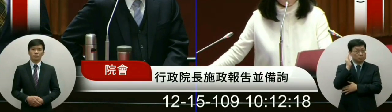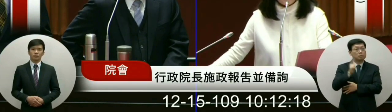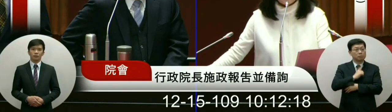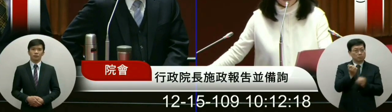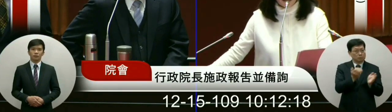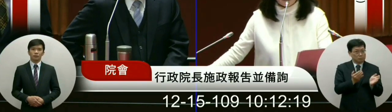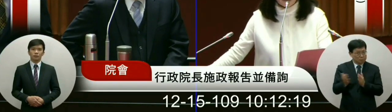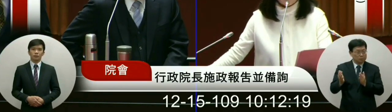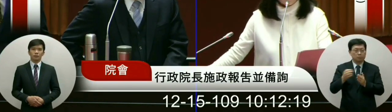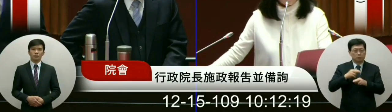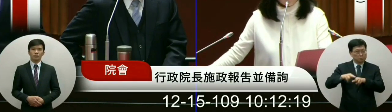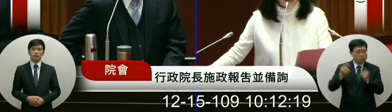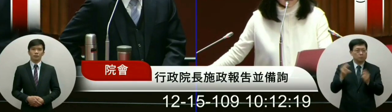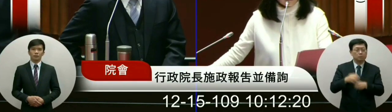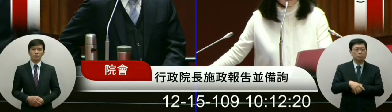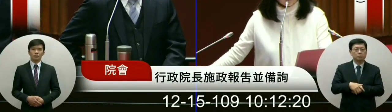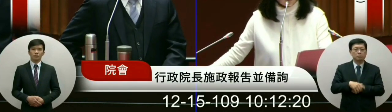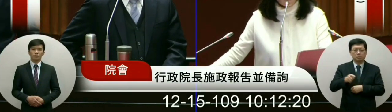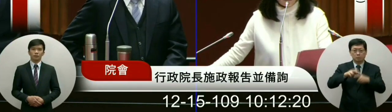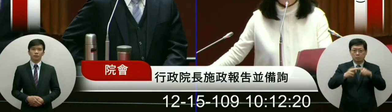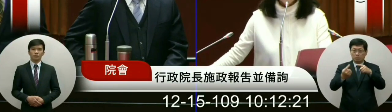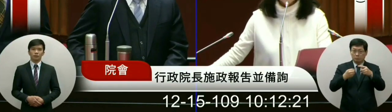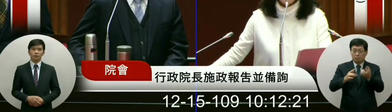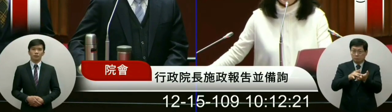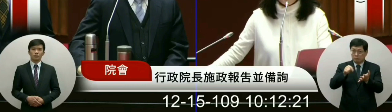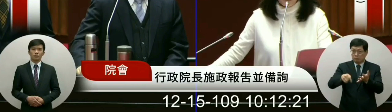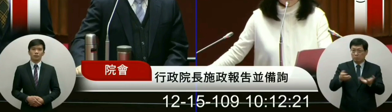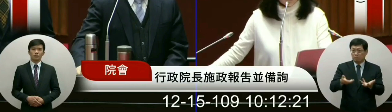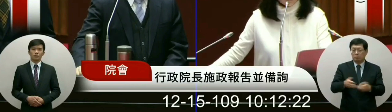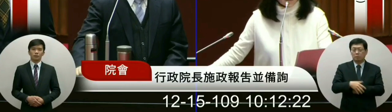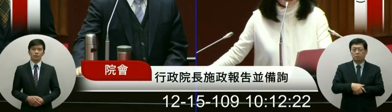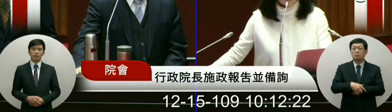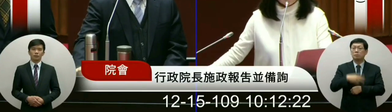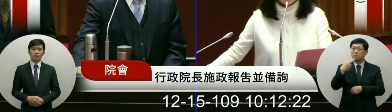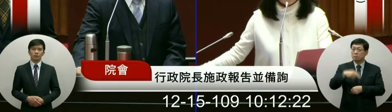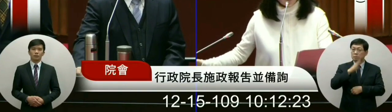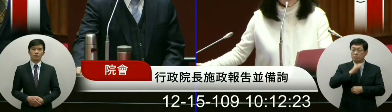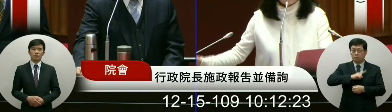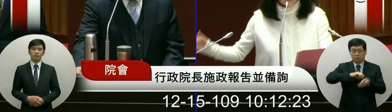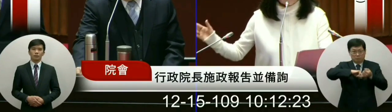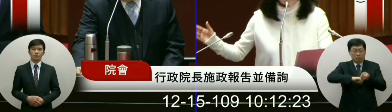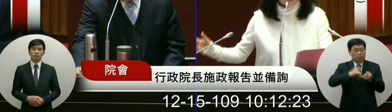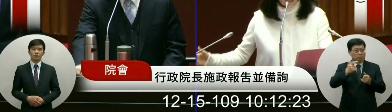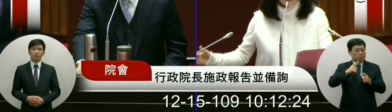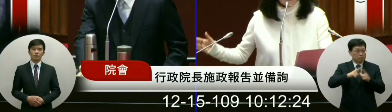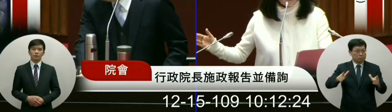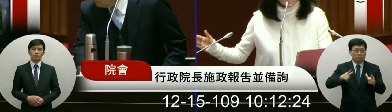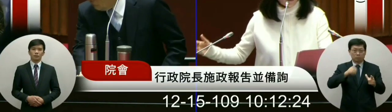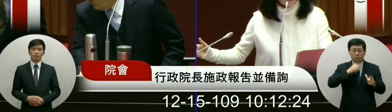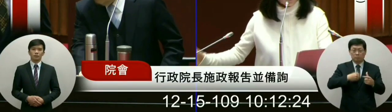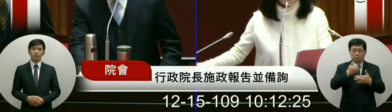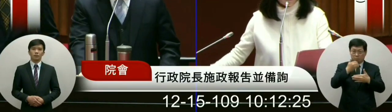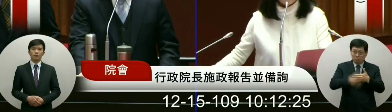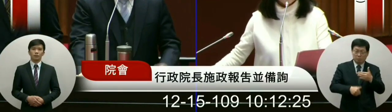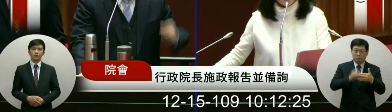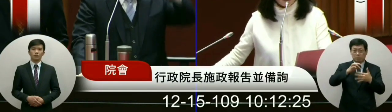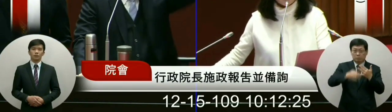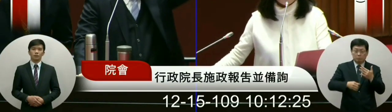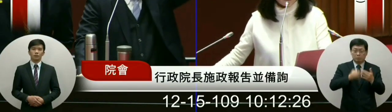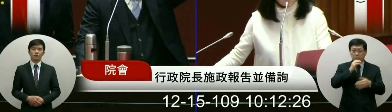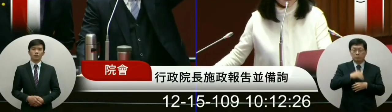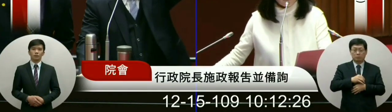要准备解禁莱克多巴胺，并且要制定最大的残留标准